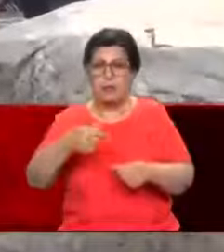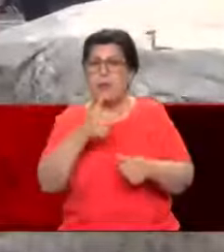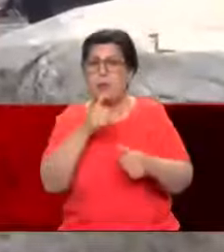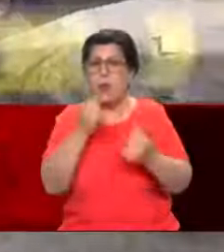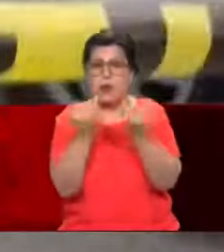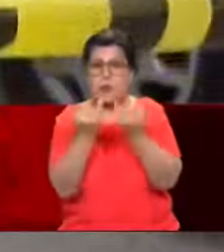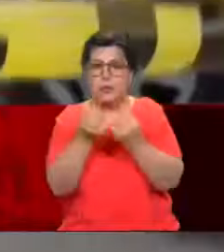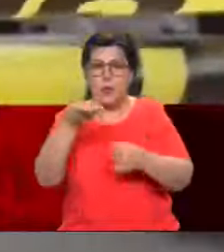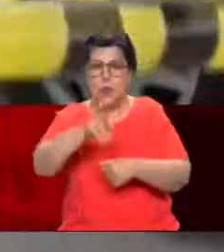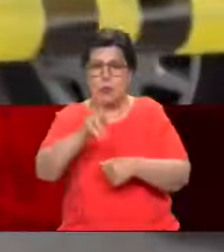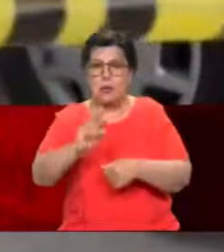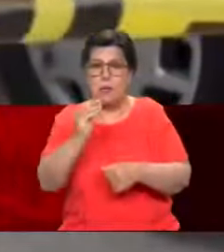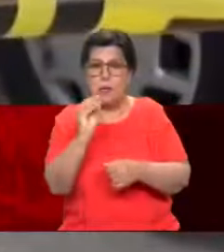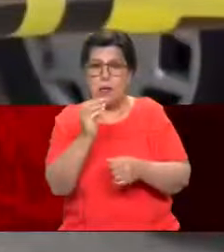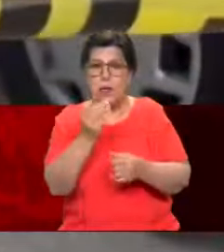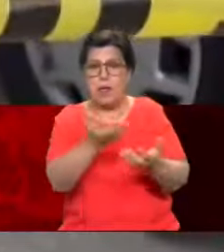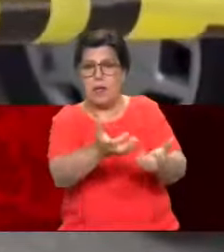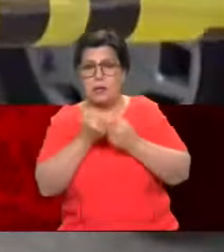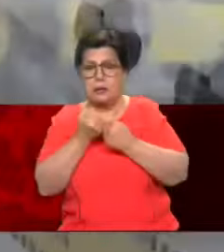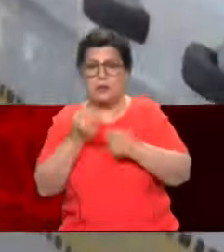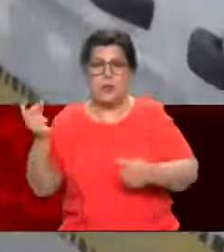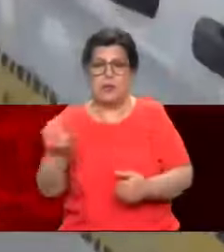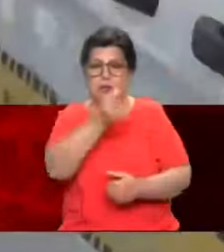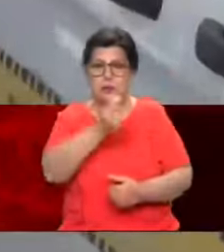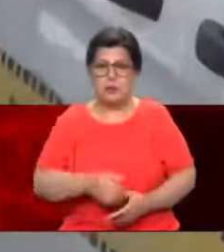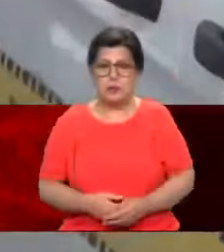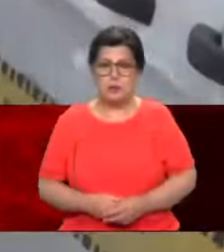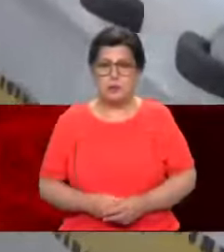kayınbiraderini öldürdü. Bebeğini de yanına alıp kaçtı.